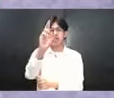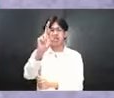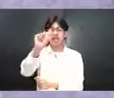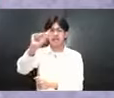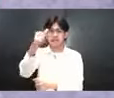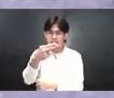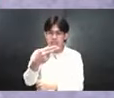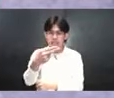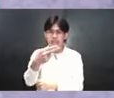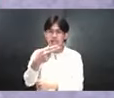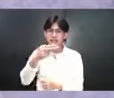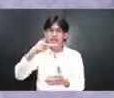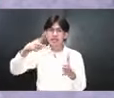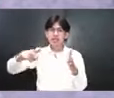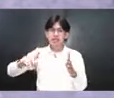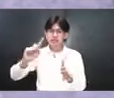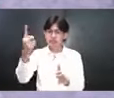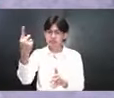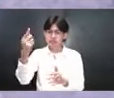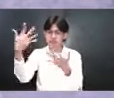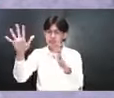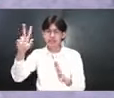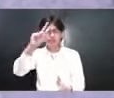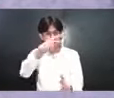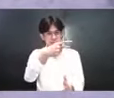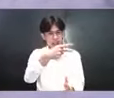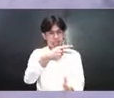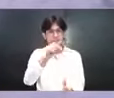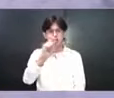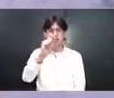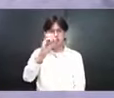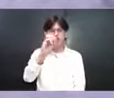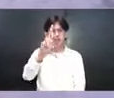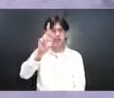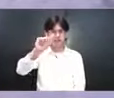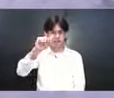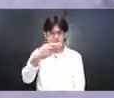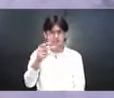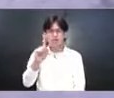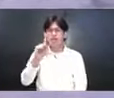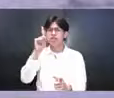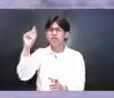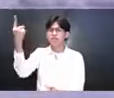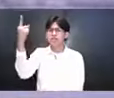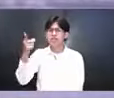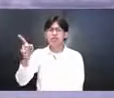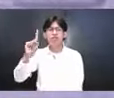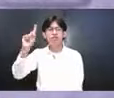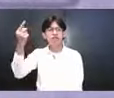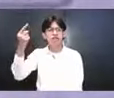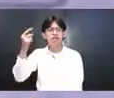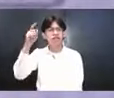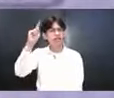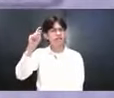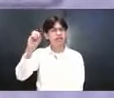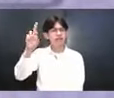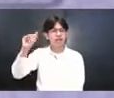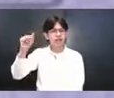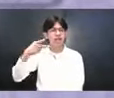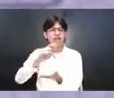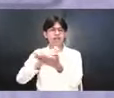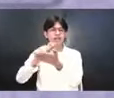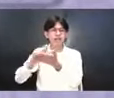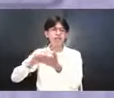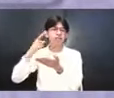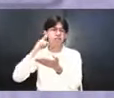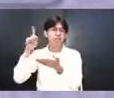Pangalawa, Second Torah. Bakit nagkaroon ng Second Torah? Ano yung first? Yung first ay sinulat yan